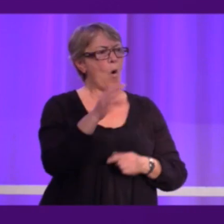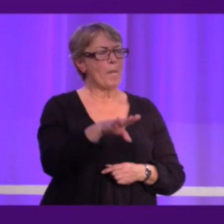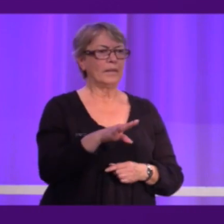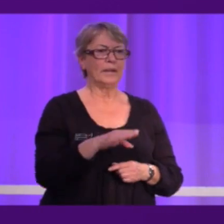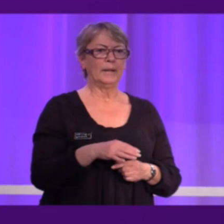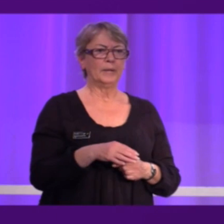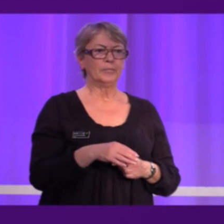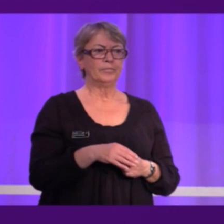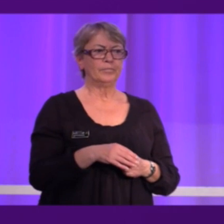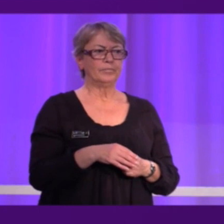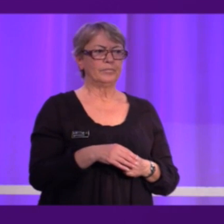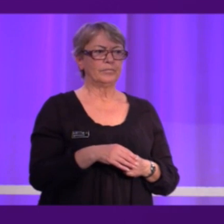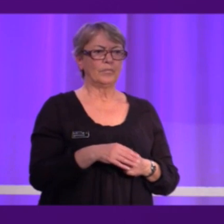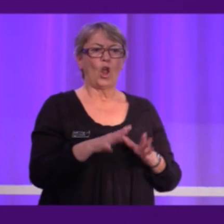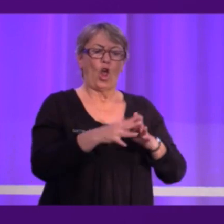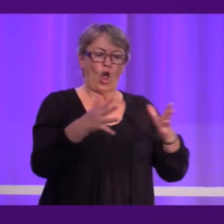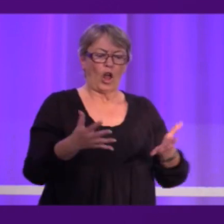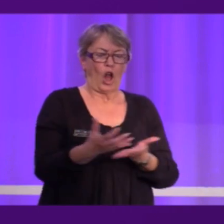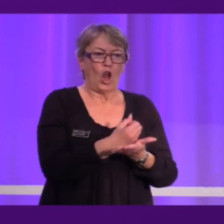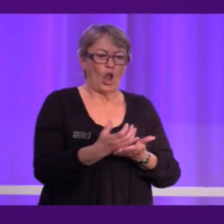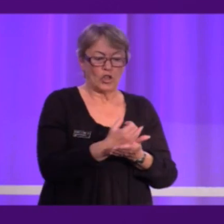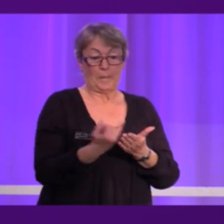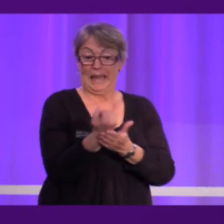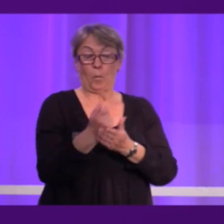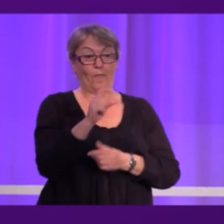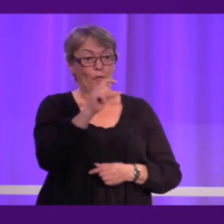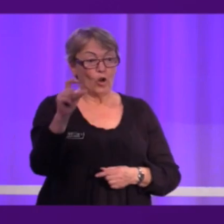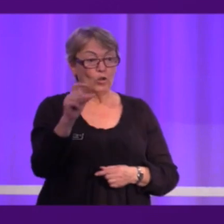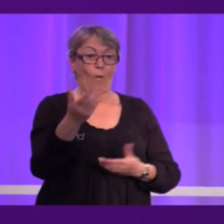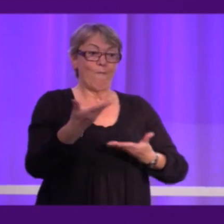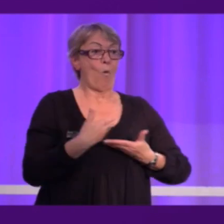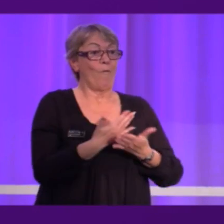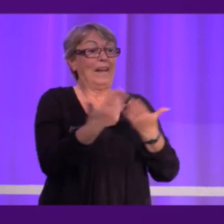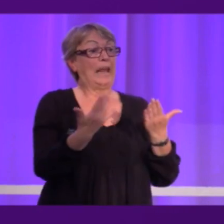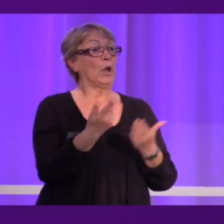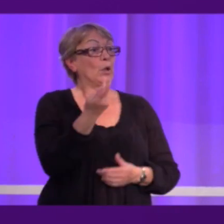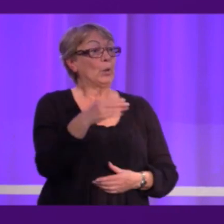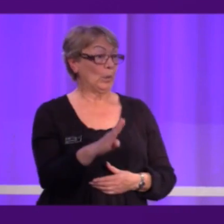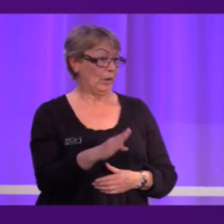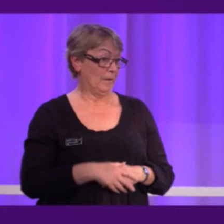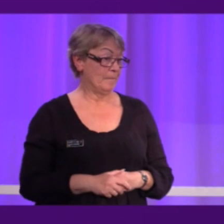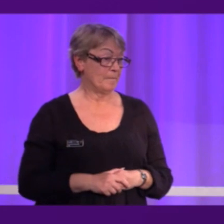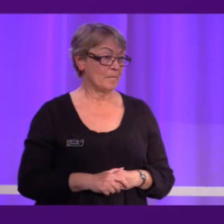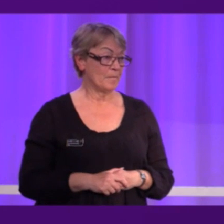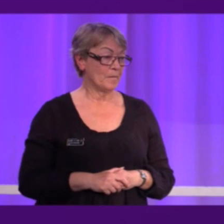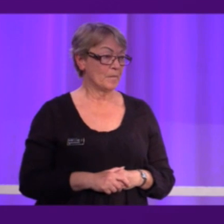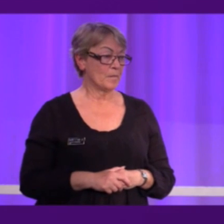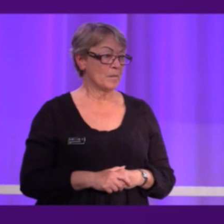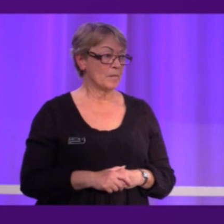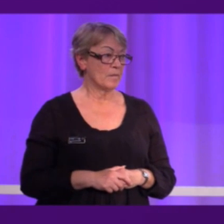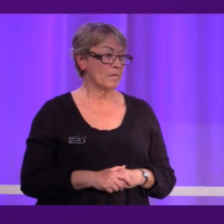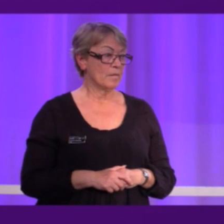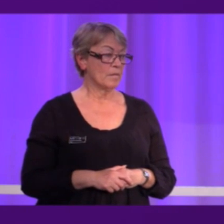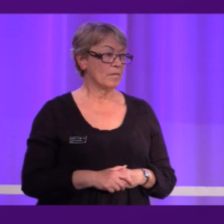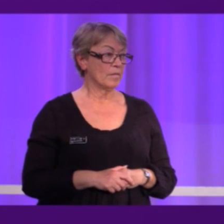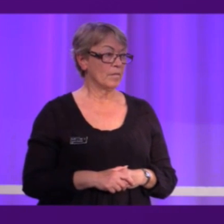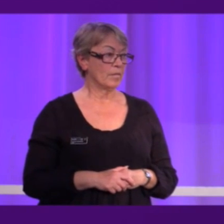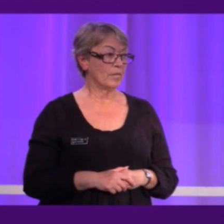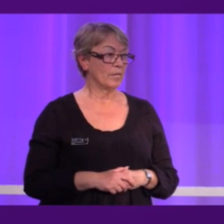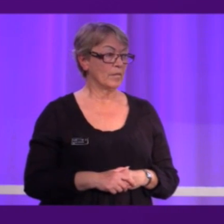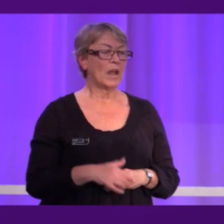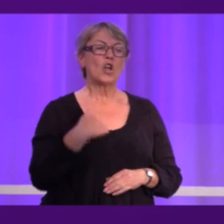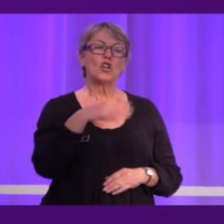öka lönsamheten inom ett företag och få fler kunder. Och